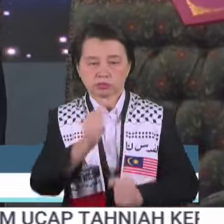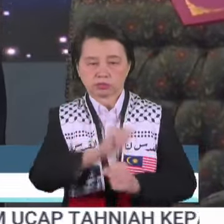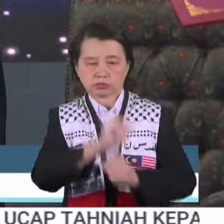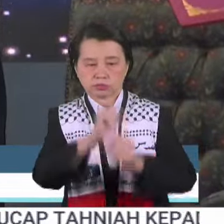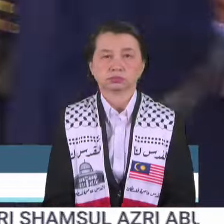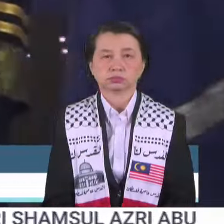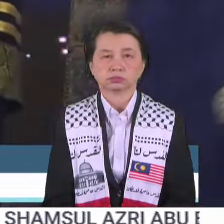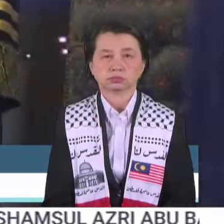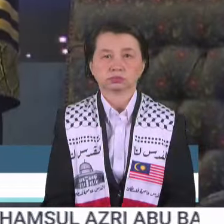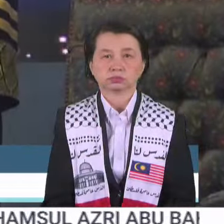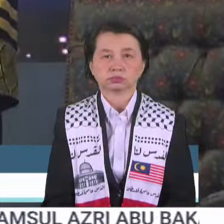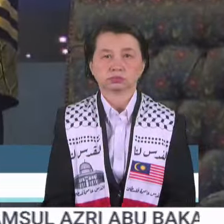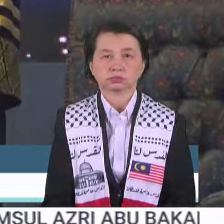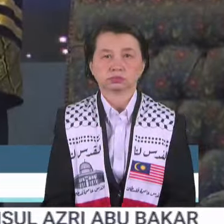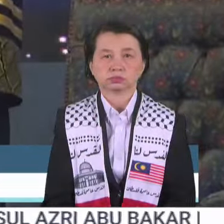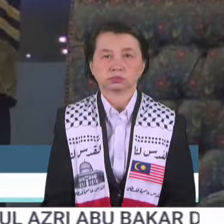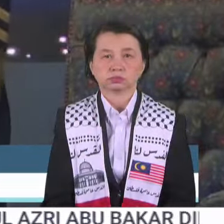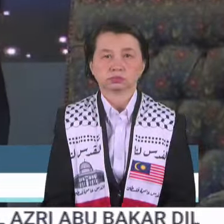pekerjanya.